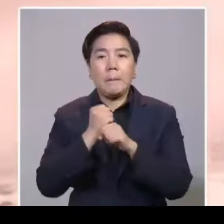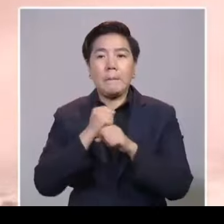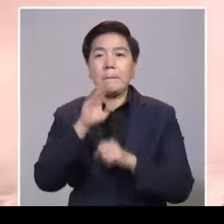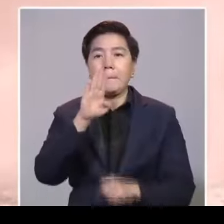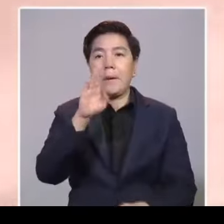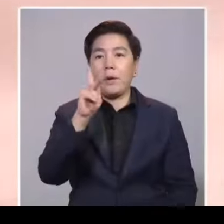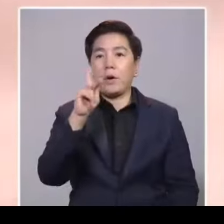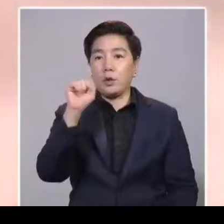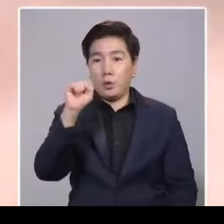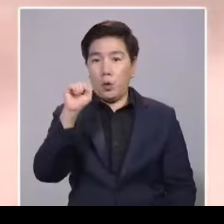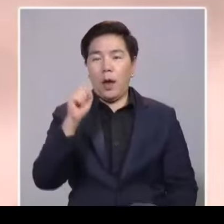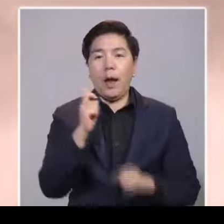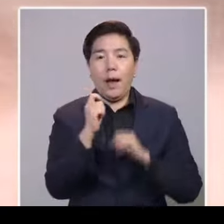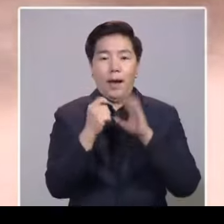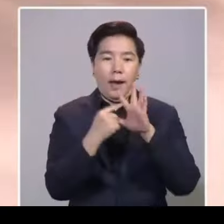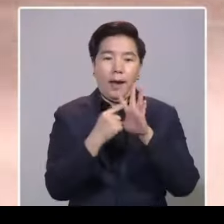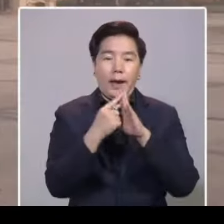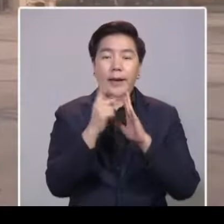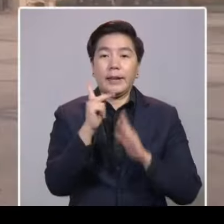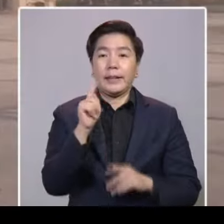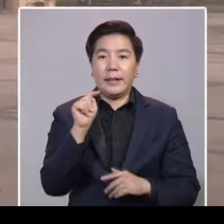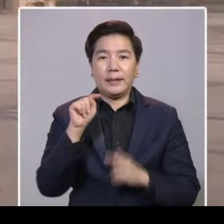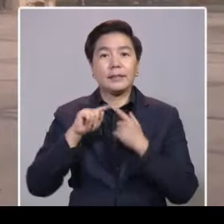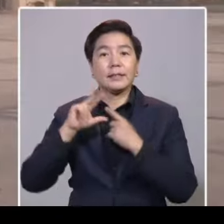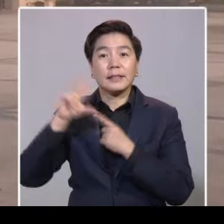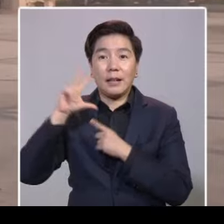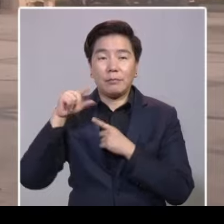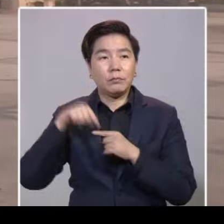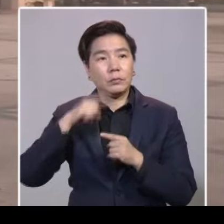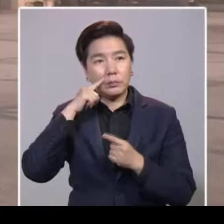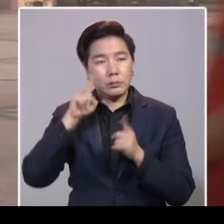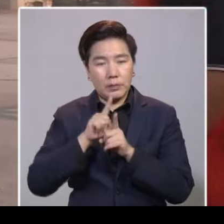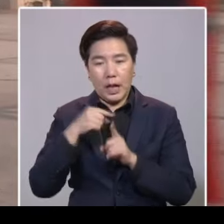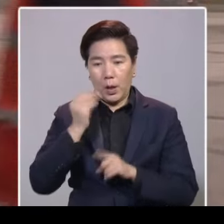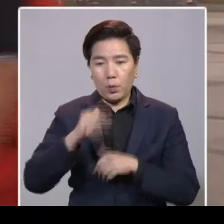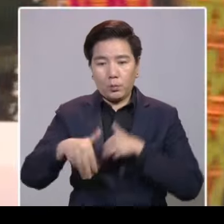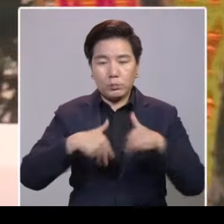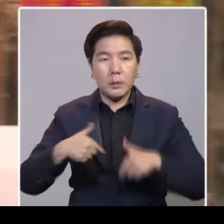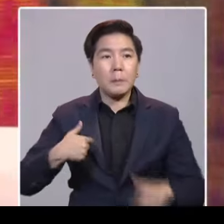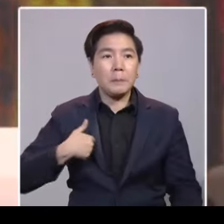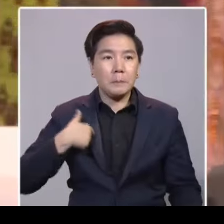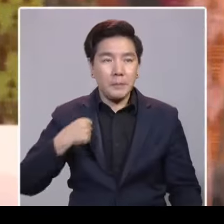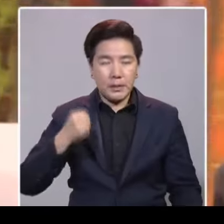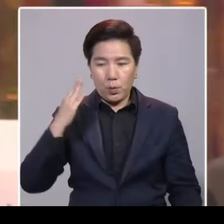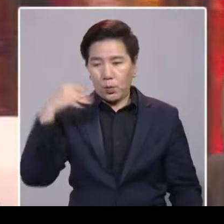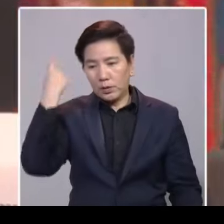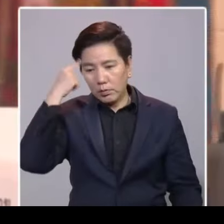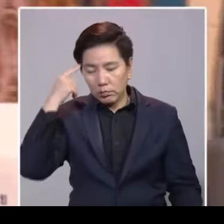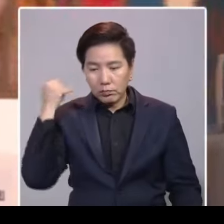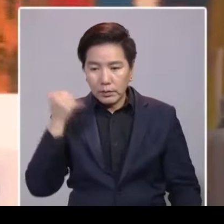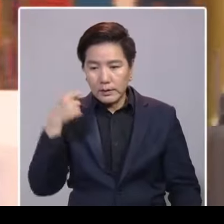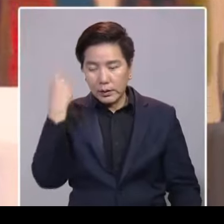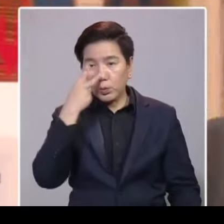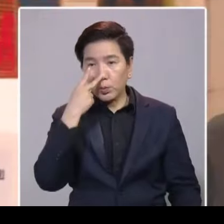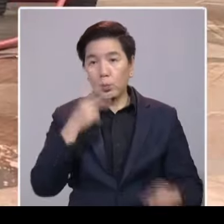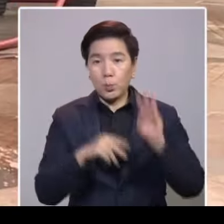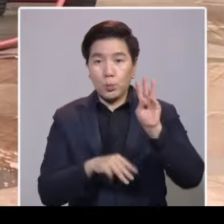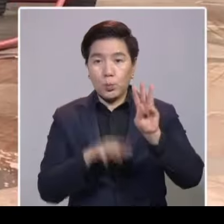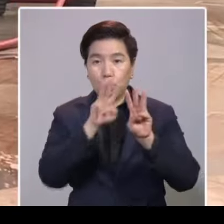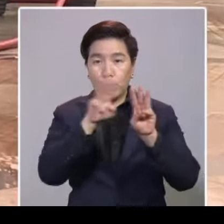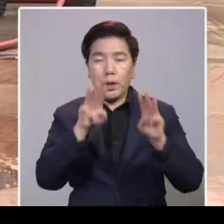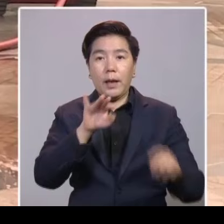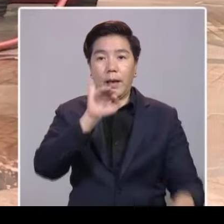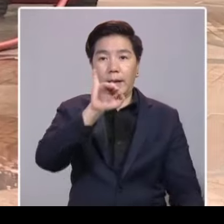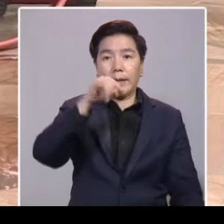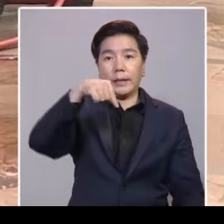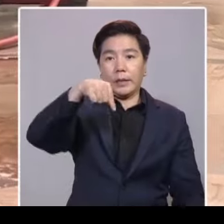ส่งภูดิสาร จางวดเช่งให่แ่งที่ 3 ด้วยอันนี้ก็เป็นการสรางความมนใจให้กับรายชาชนะนกท่องเที่ยวนะครับเปิดดู เว Stretch I